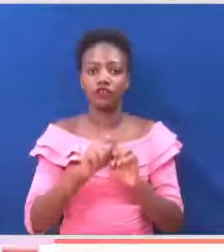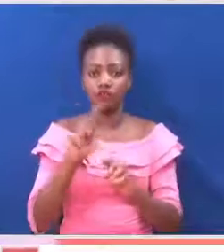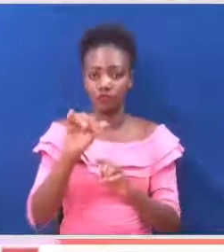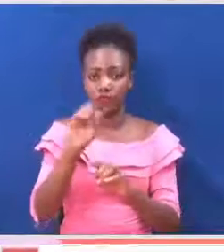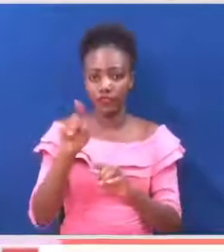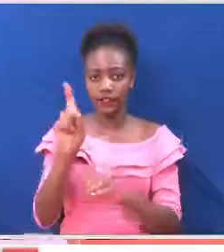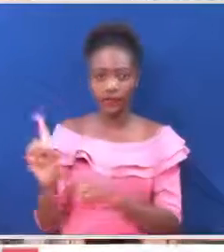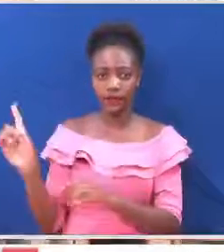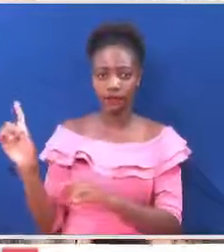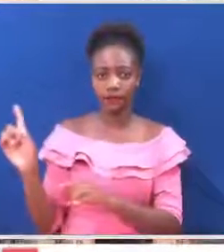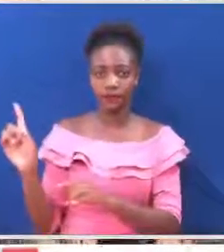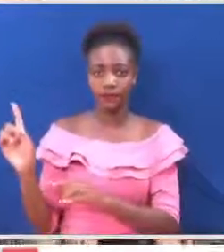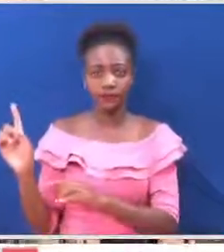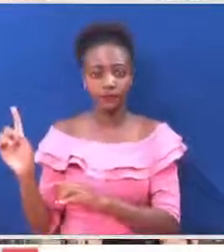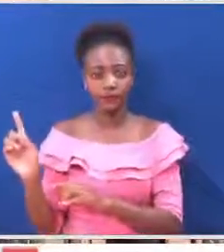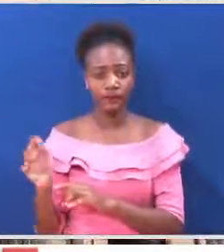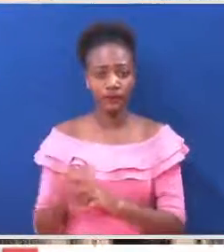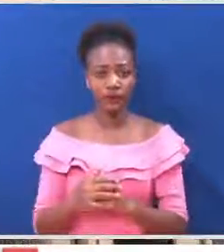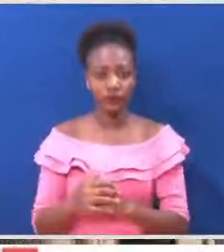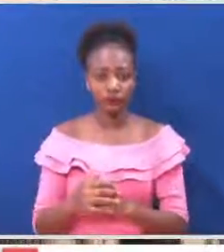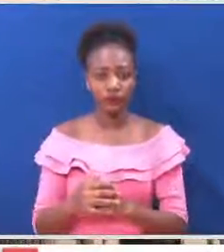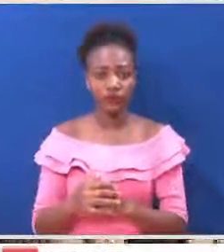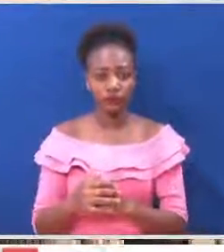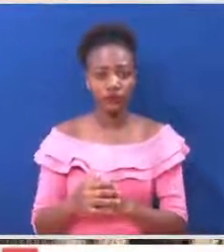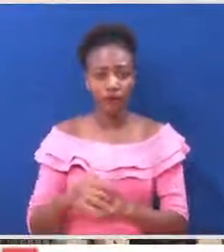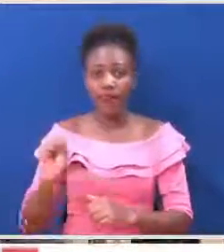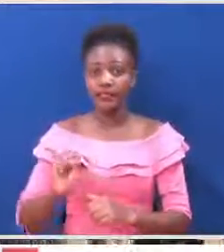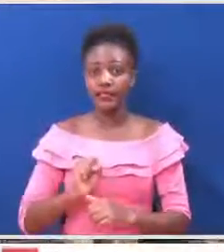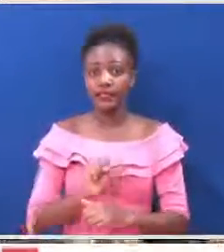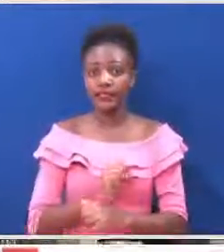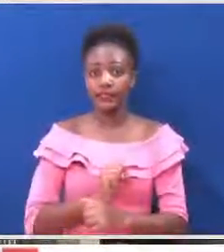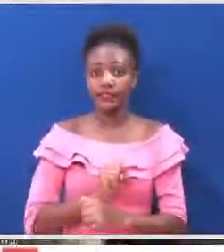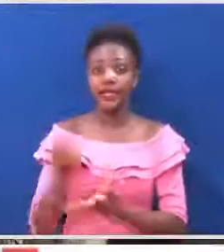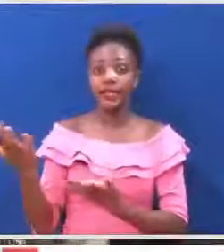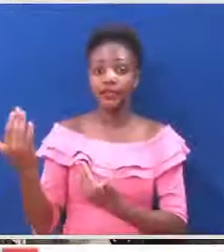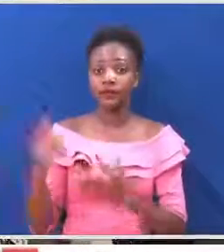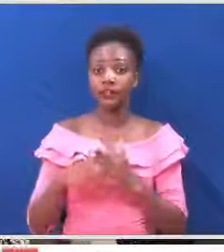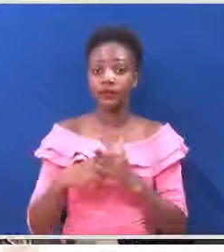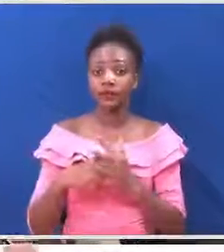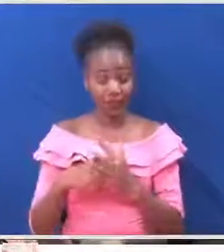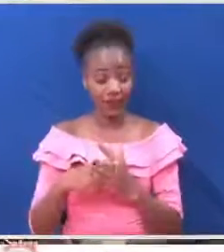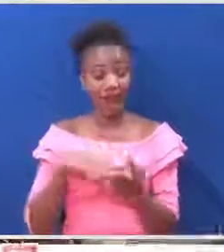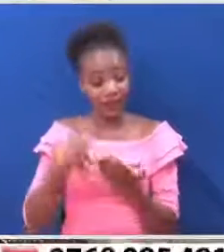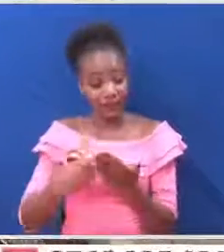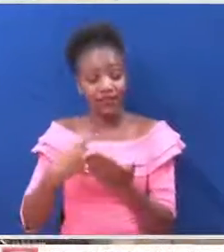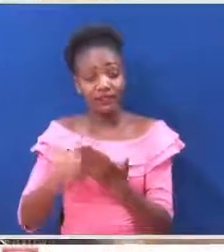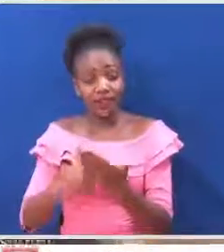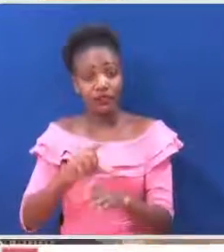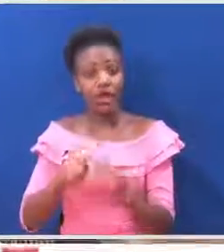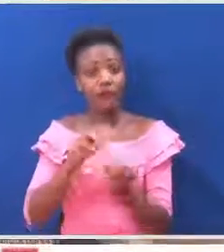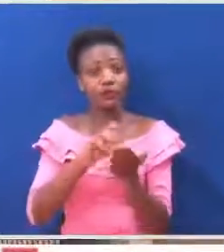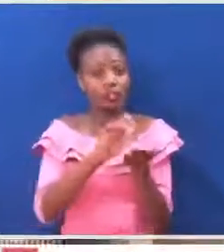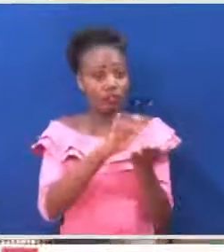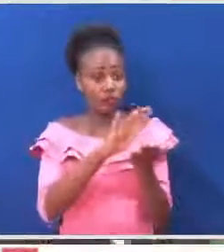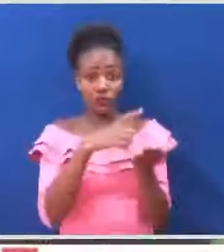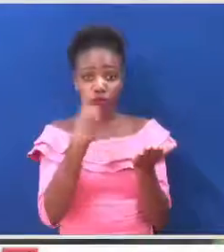taarifa hi bue la sene linari kuan kus rasmi kesi ya kubwa